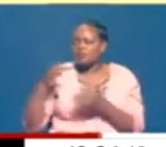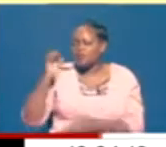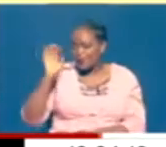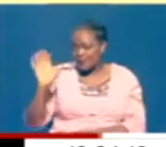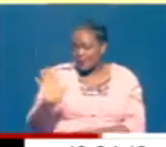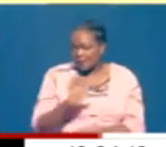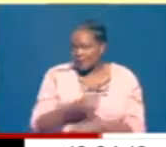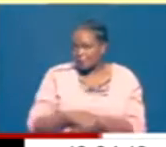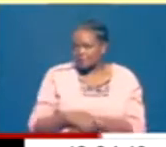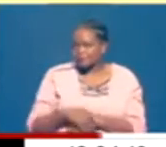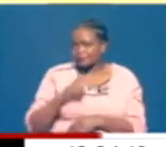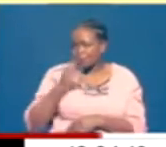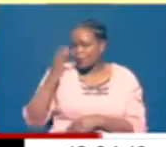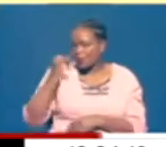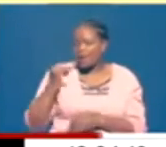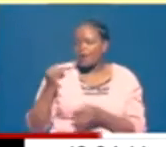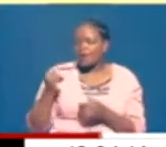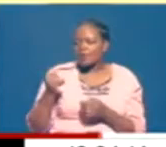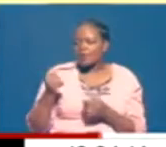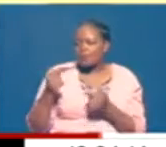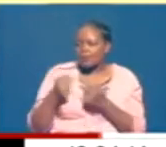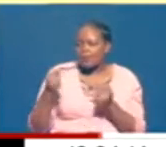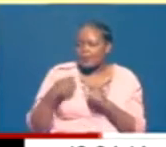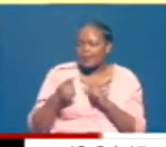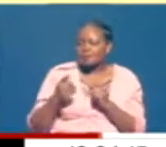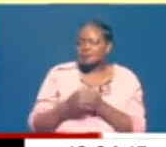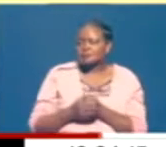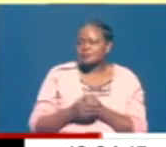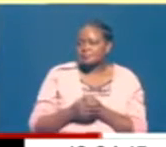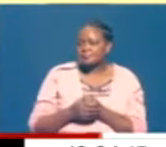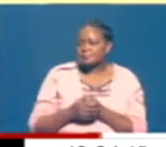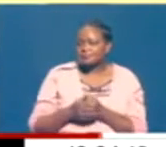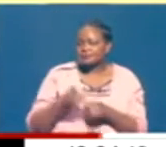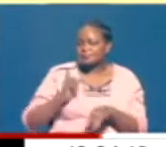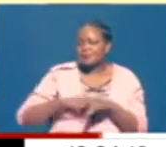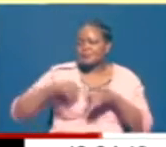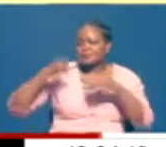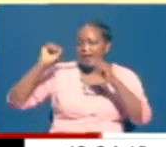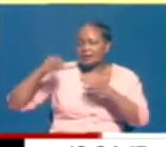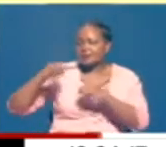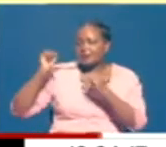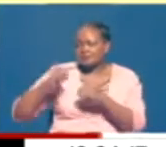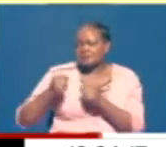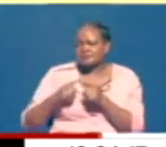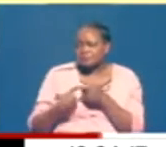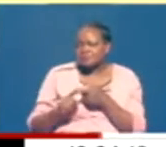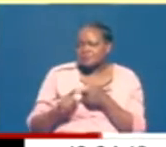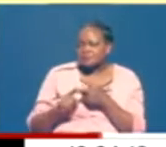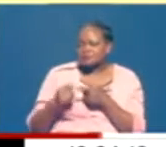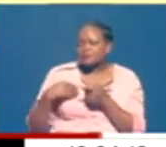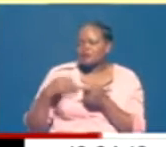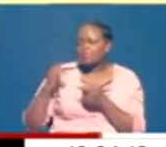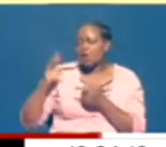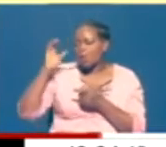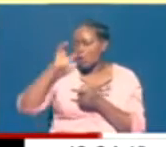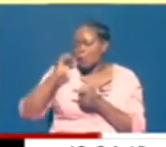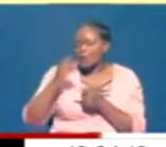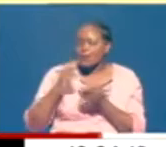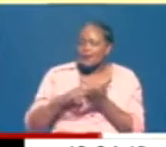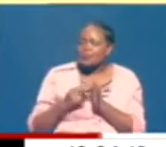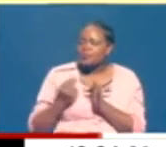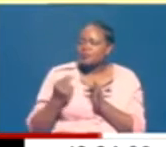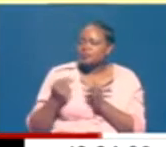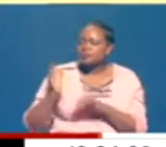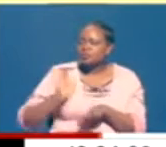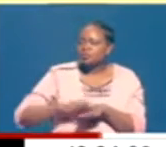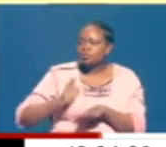ya wale wachache. Lakini kama wale wamekubaliana, kutakuwa na maoni moja hiyo kote. So ilikuwa ni kitu